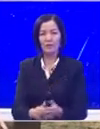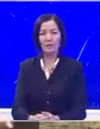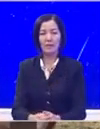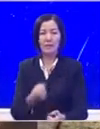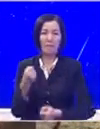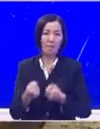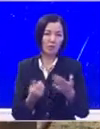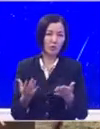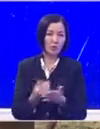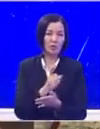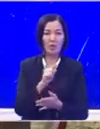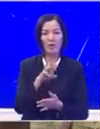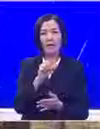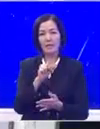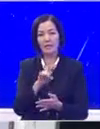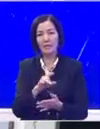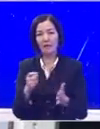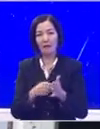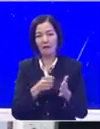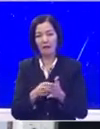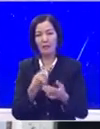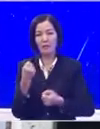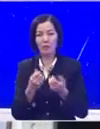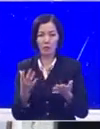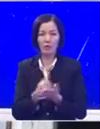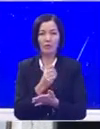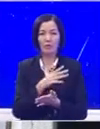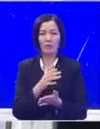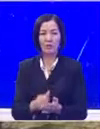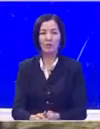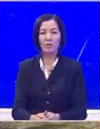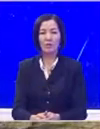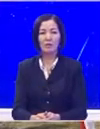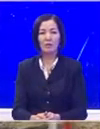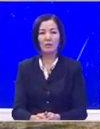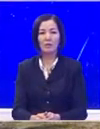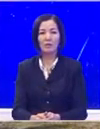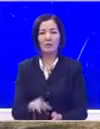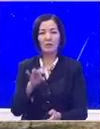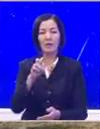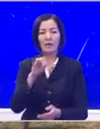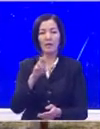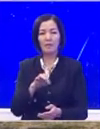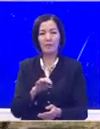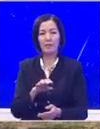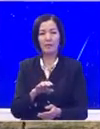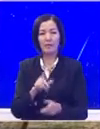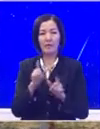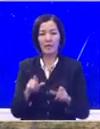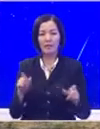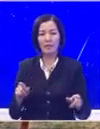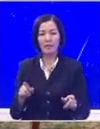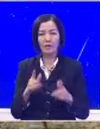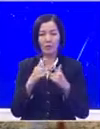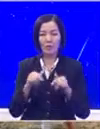ұтқан. Атарда бір мәшін ұтқан, Қарағандыда бір мәшін ұтқан тай кезінде. Осыны ұйымдастырып отырған Райымбек азаматтарына ұйымдастырып